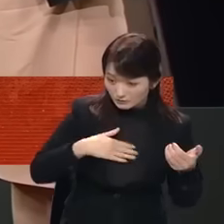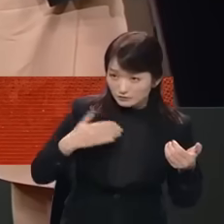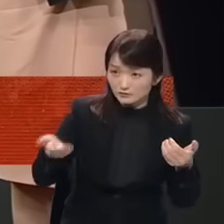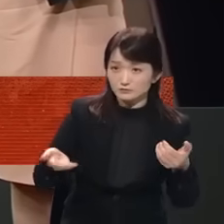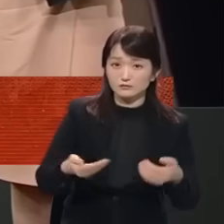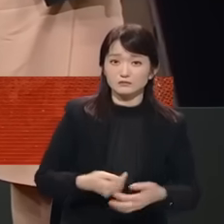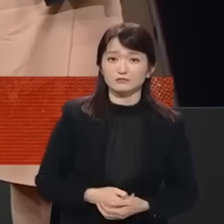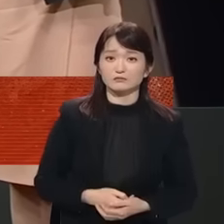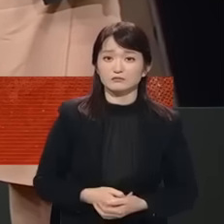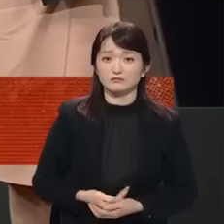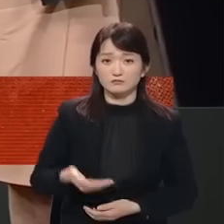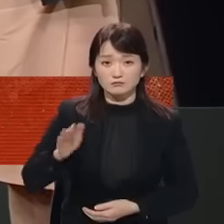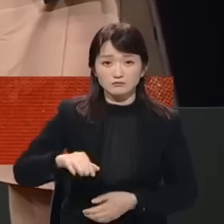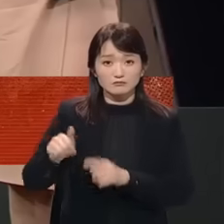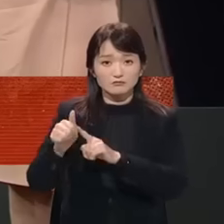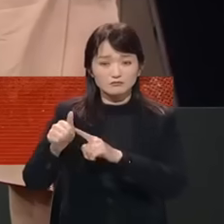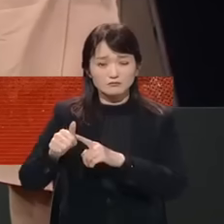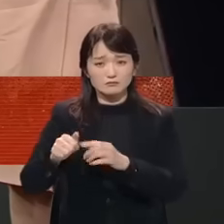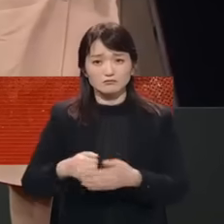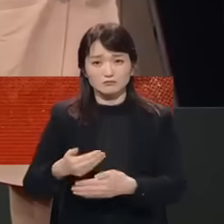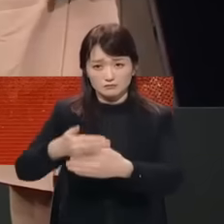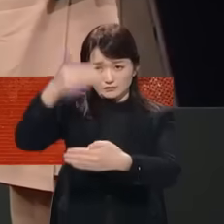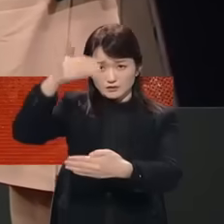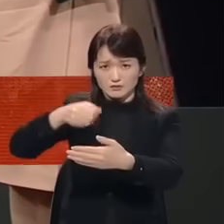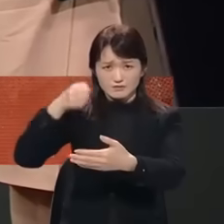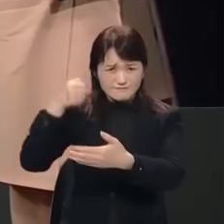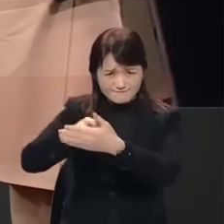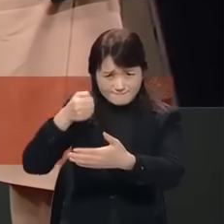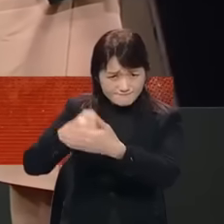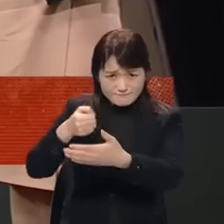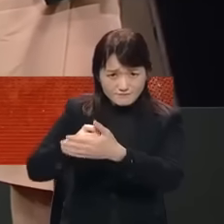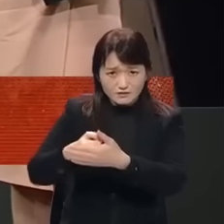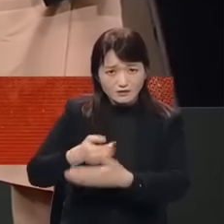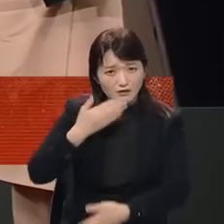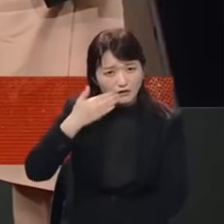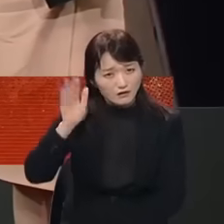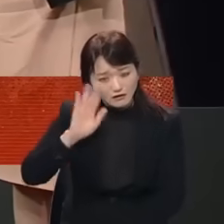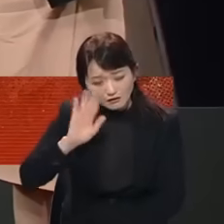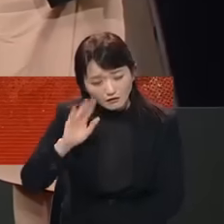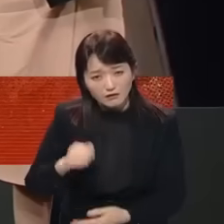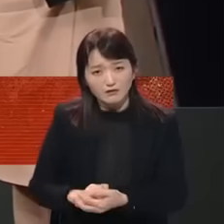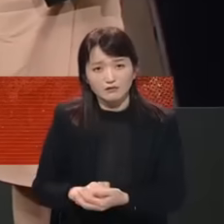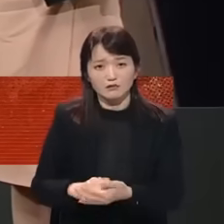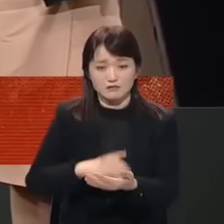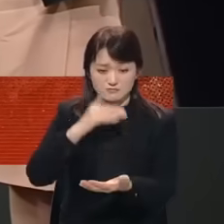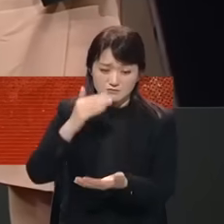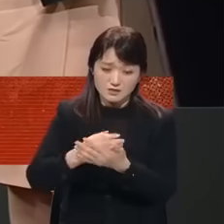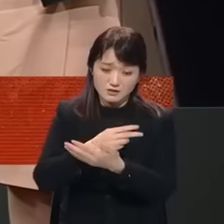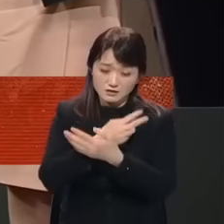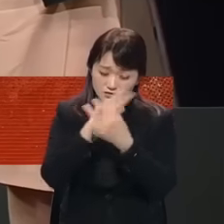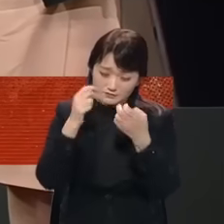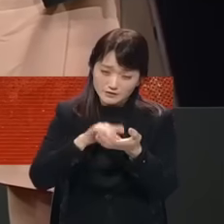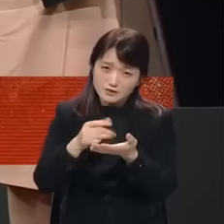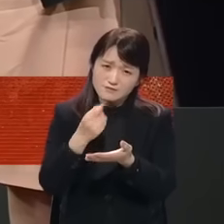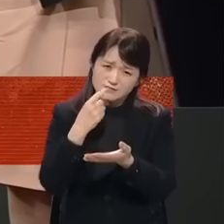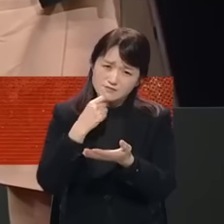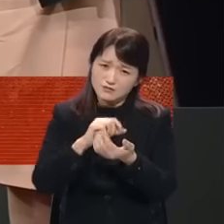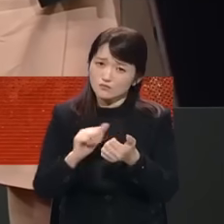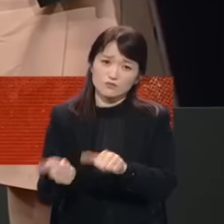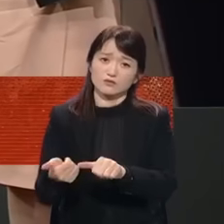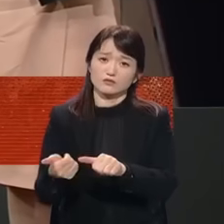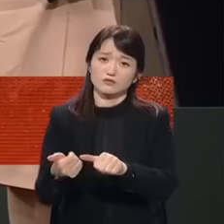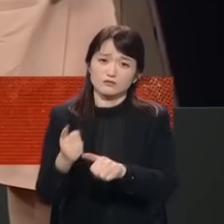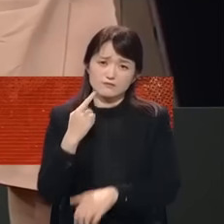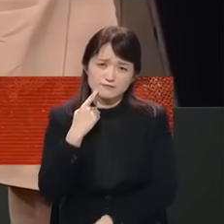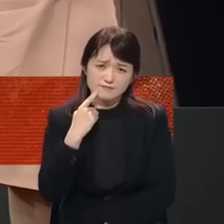통보했습니다 그런데이 남성 주먹으로 벽을 치질 않나 금을 전폐하고 다 면제를 먹고 죽어버리겠다는